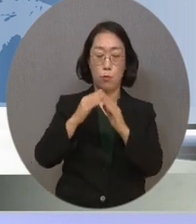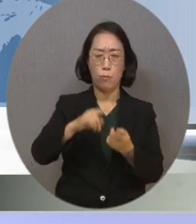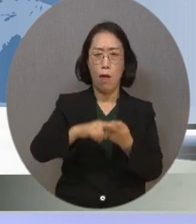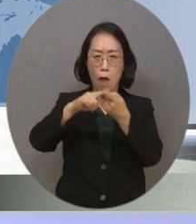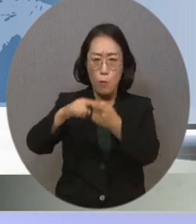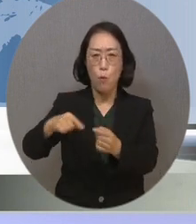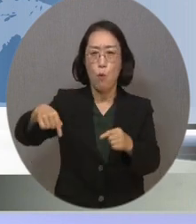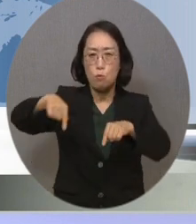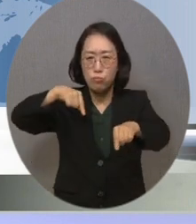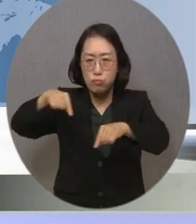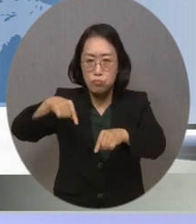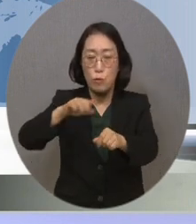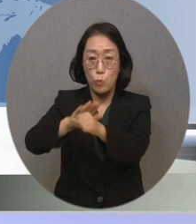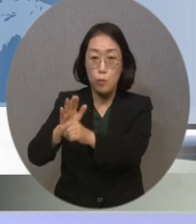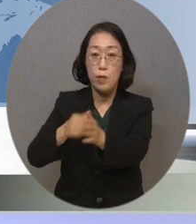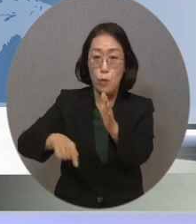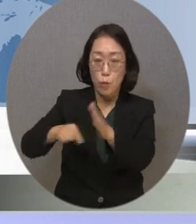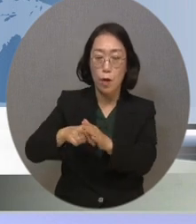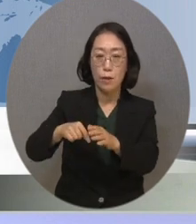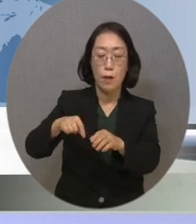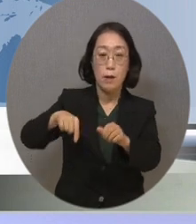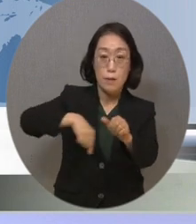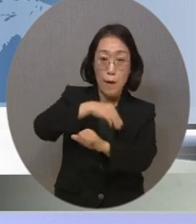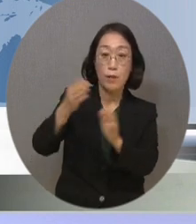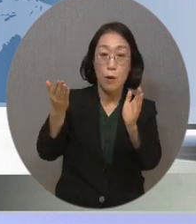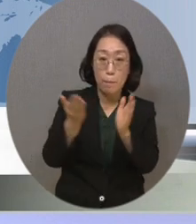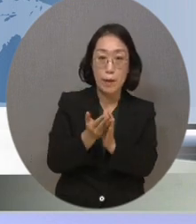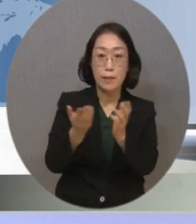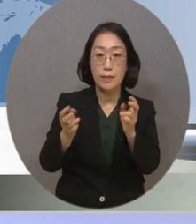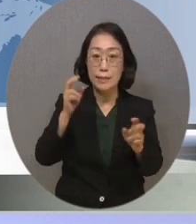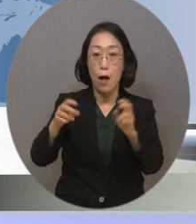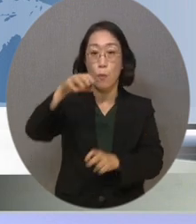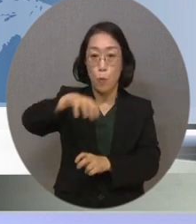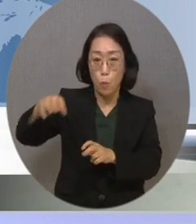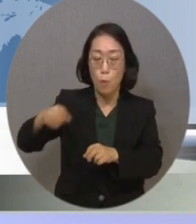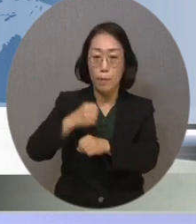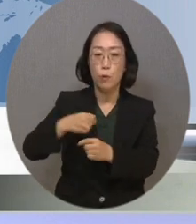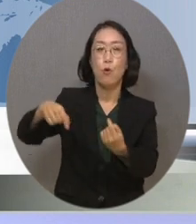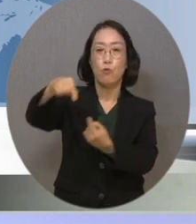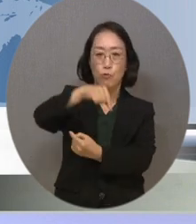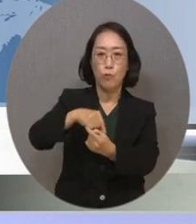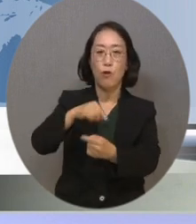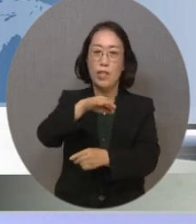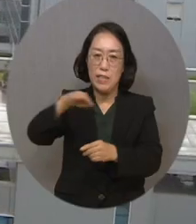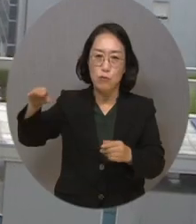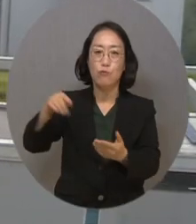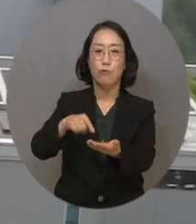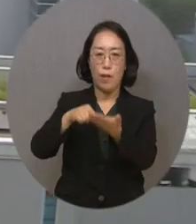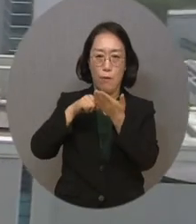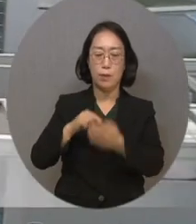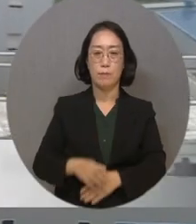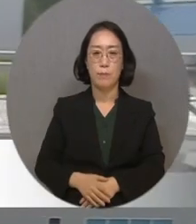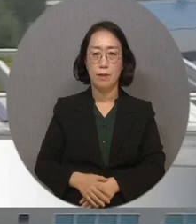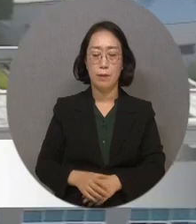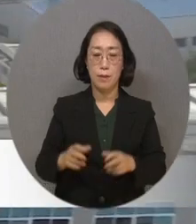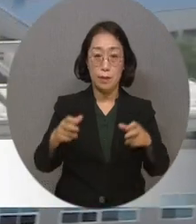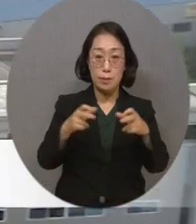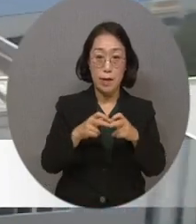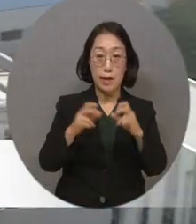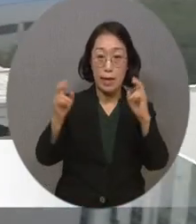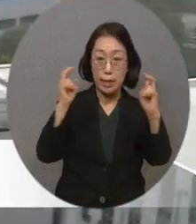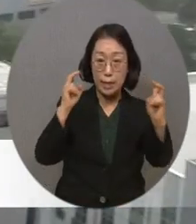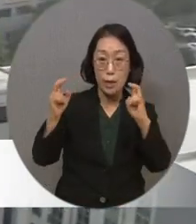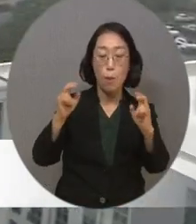사항과 장애인 특화 사업장 설치 운영 기준 등에 대한 내용이 담겼습니다 장애인 기업